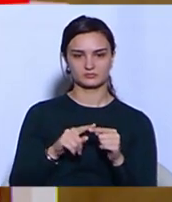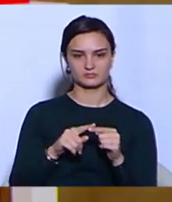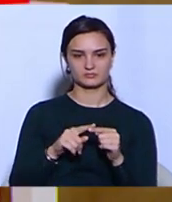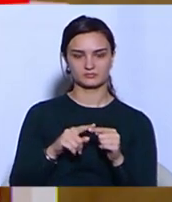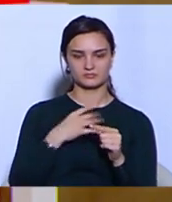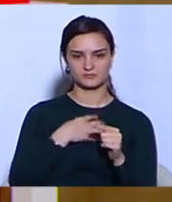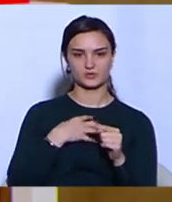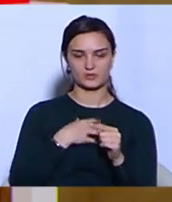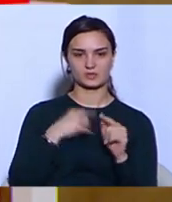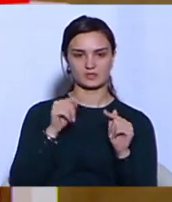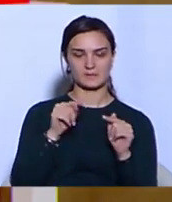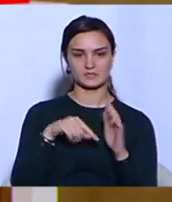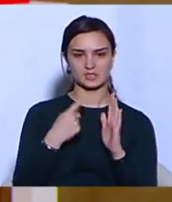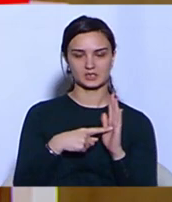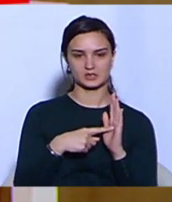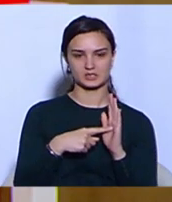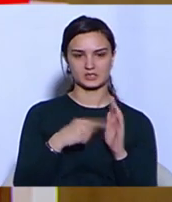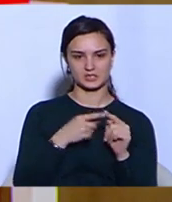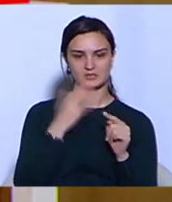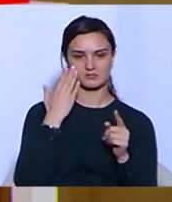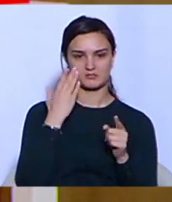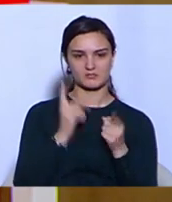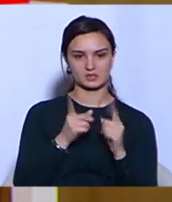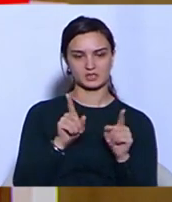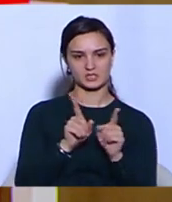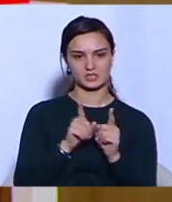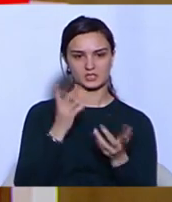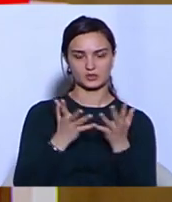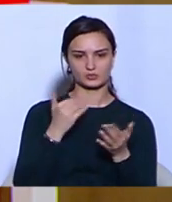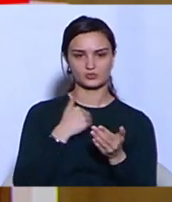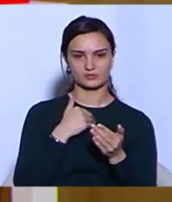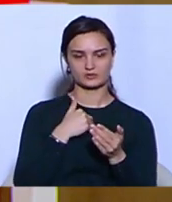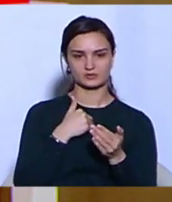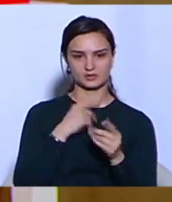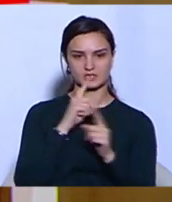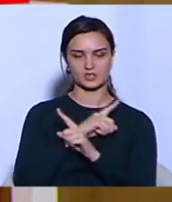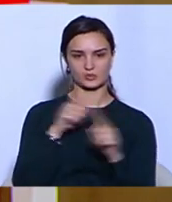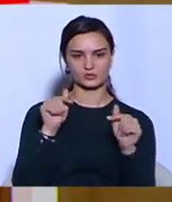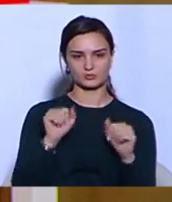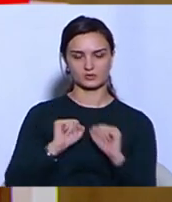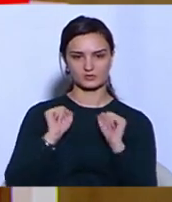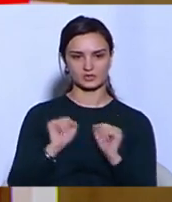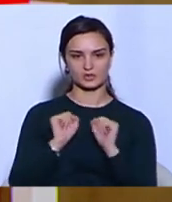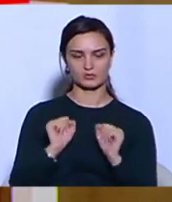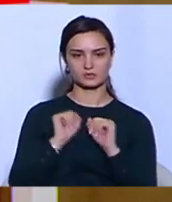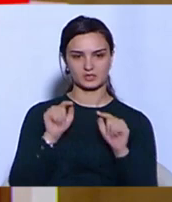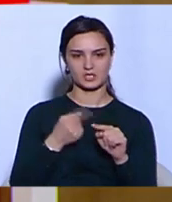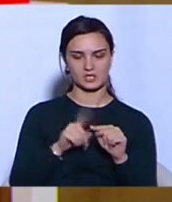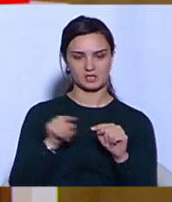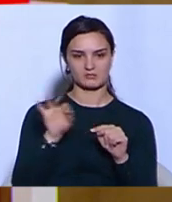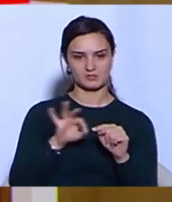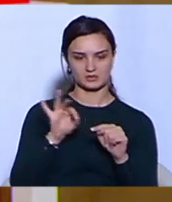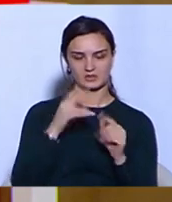მრავალწახნაგოვანი აღქმა ამ საკითხის? ეს მართლაც ასეა თუ ჩვენ განსაკუთრებულად ვცდილობთ ამის ამ